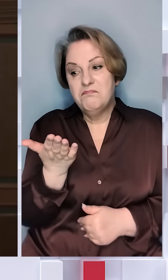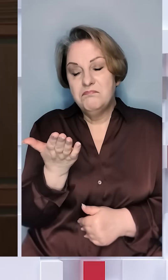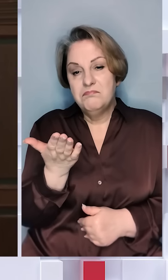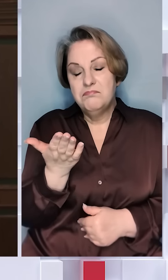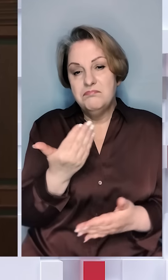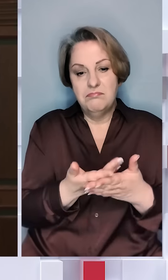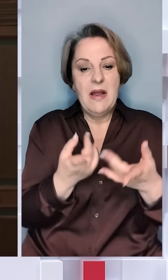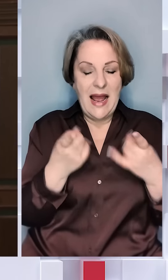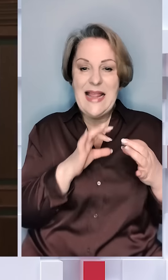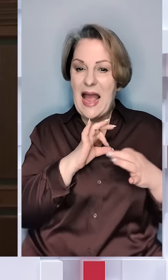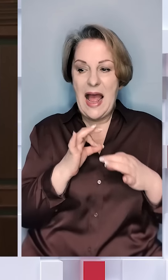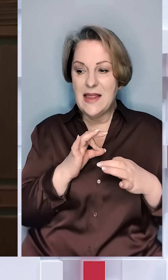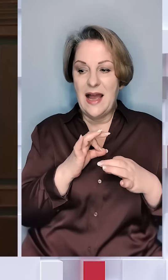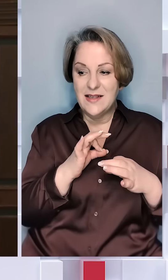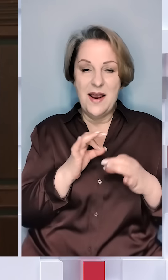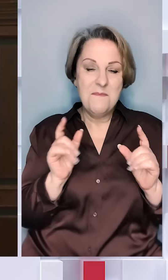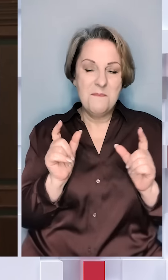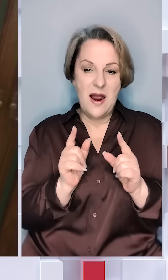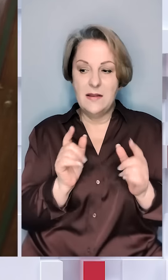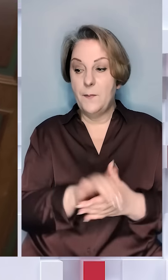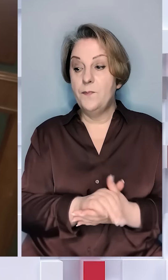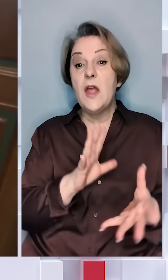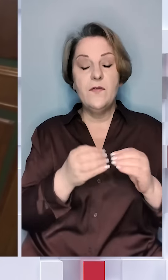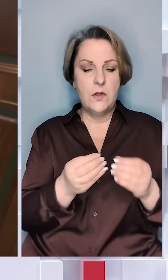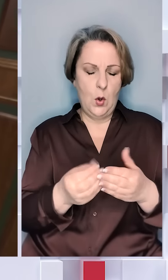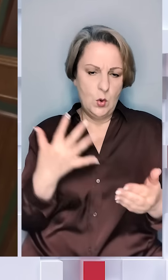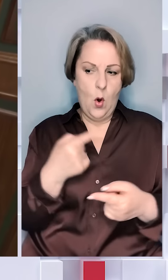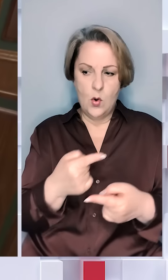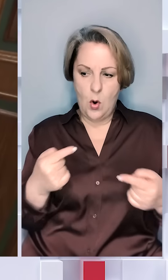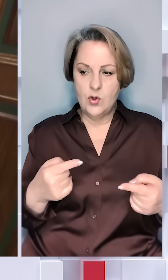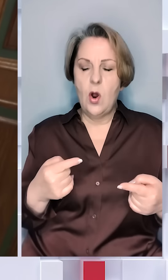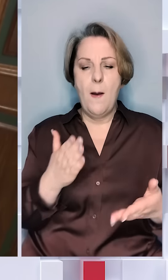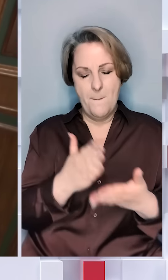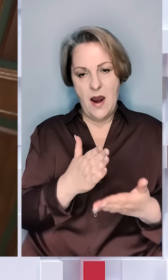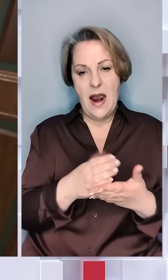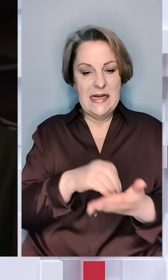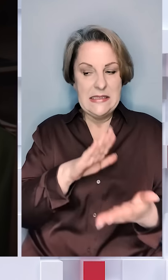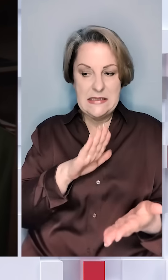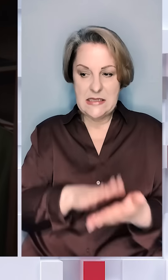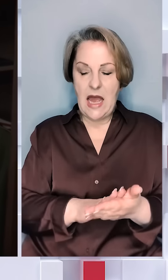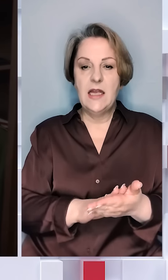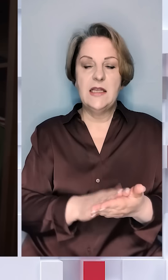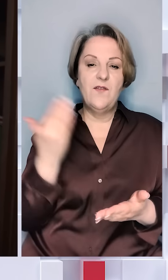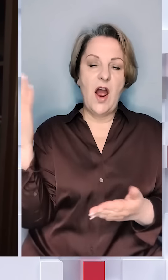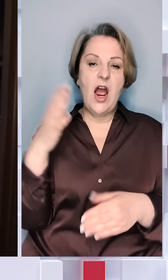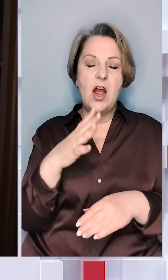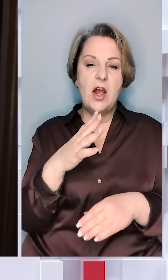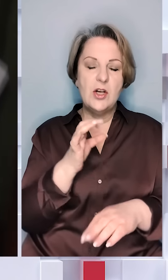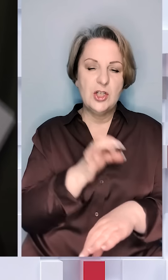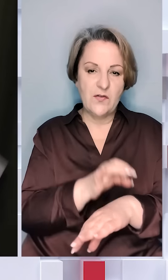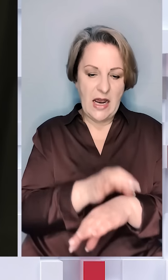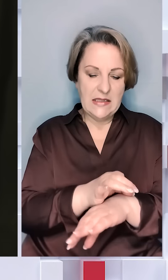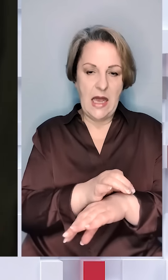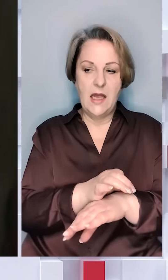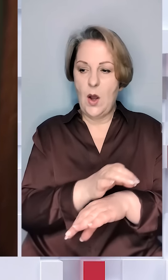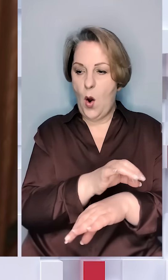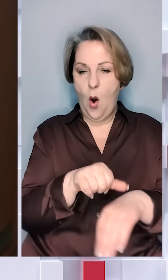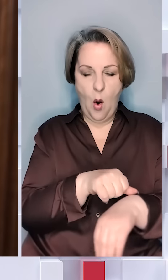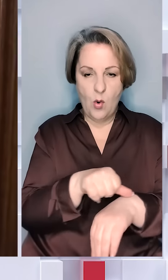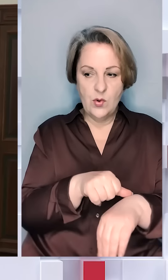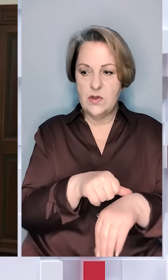він це дійсно ланцюг, не ланцюг, а ланцюжок. Та все ж дорогі речі, зізнається, має. Задекларовані швейцарський годинник та рюкзак